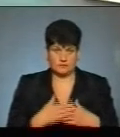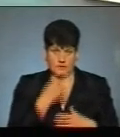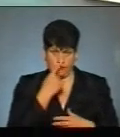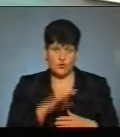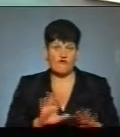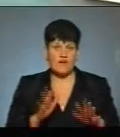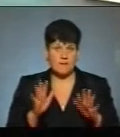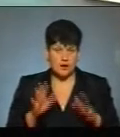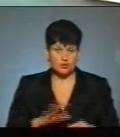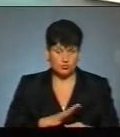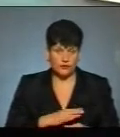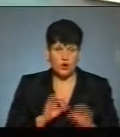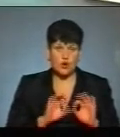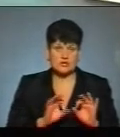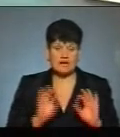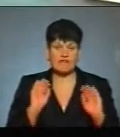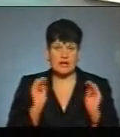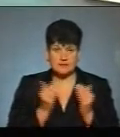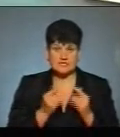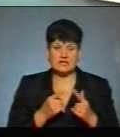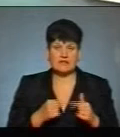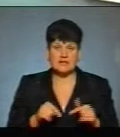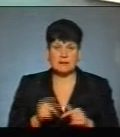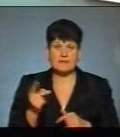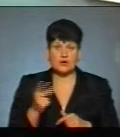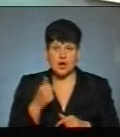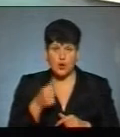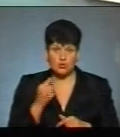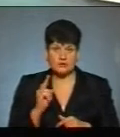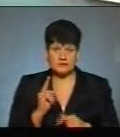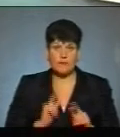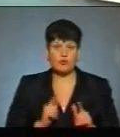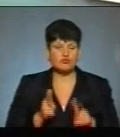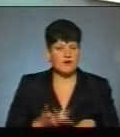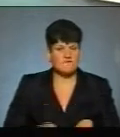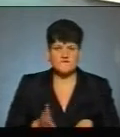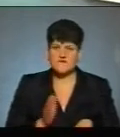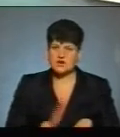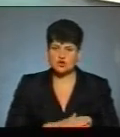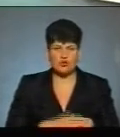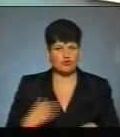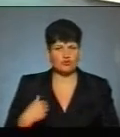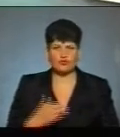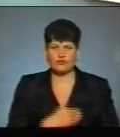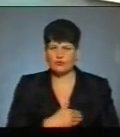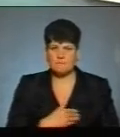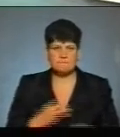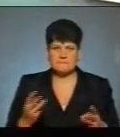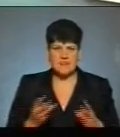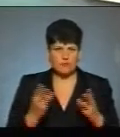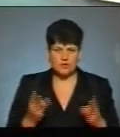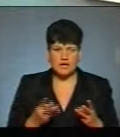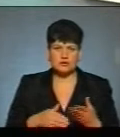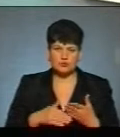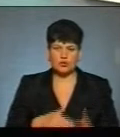який я розказував в реанімаційному відділенні, дитинка 1,5 року. Вона поступила з важкою двобічною пневмонією, але за допомогою